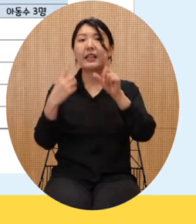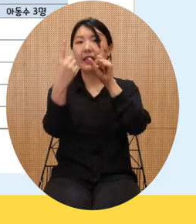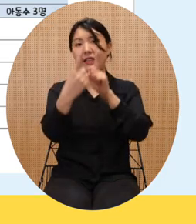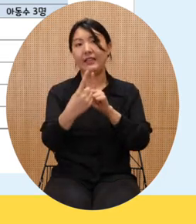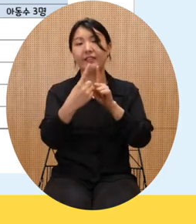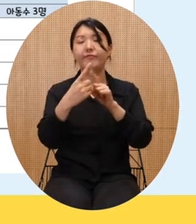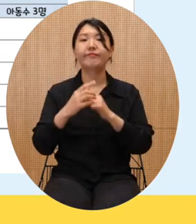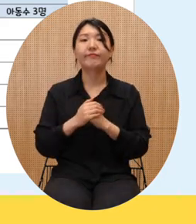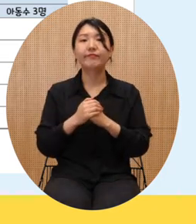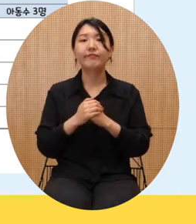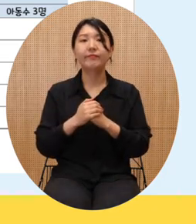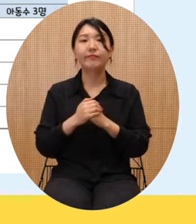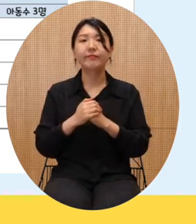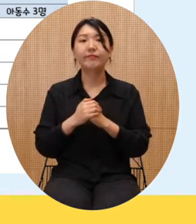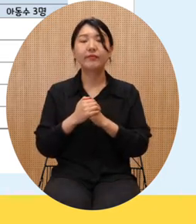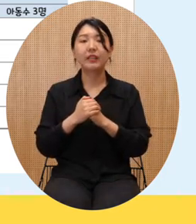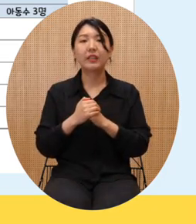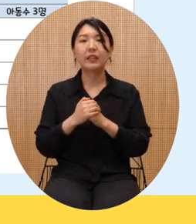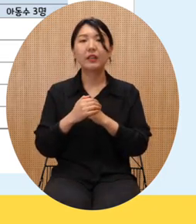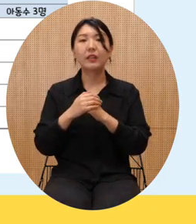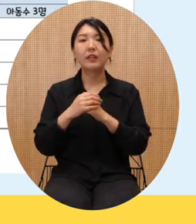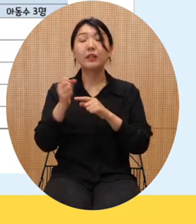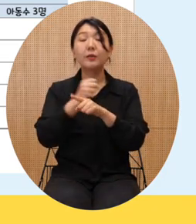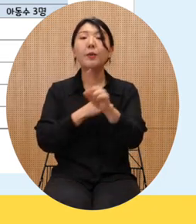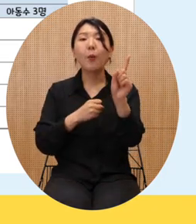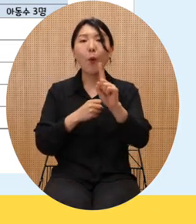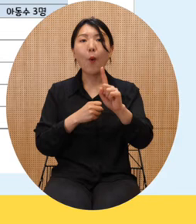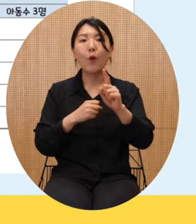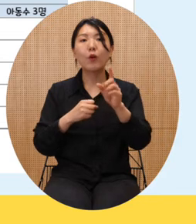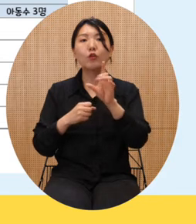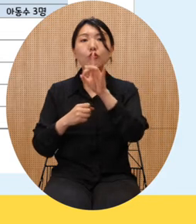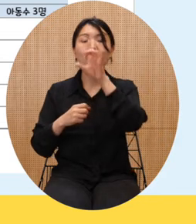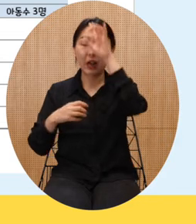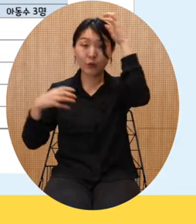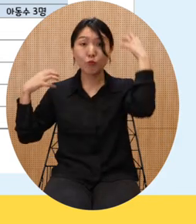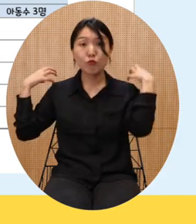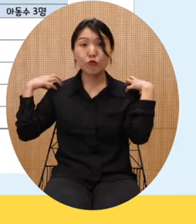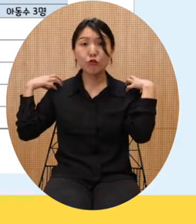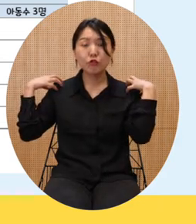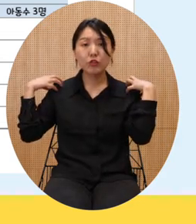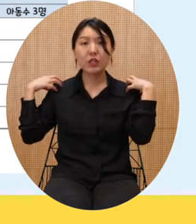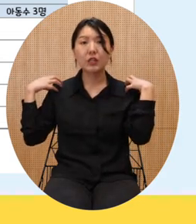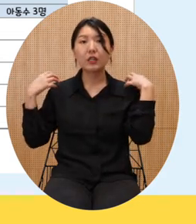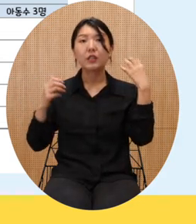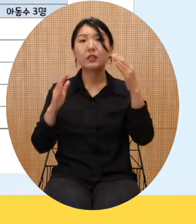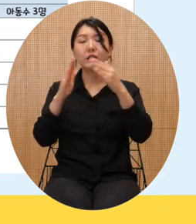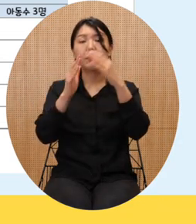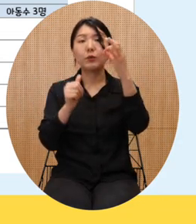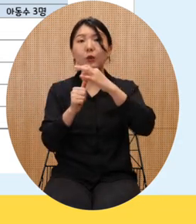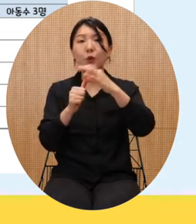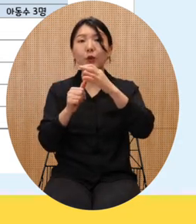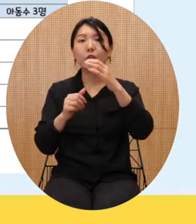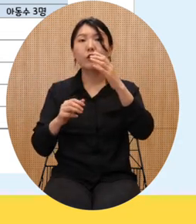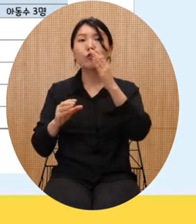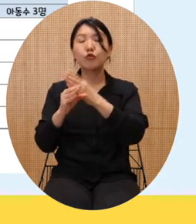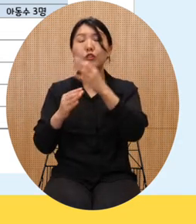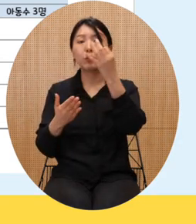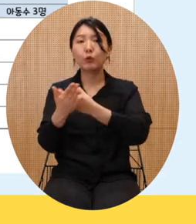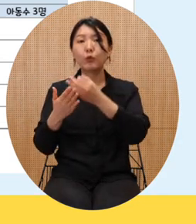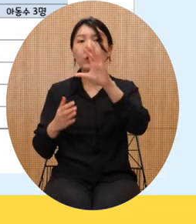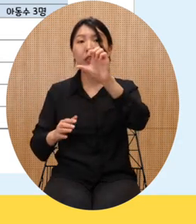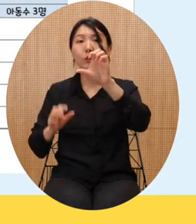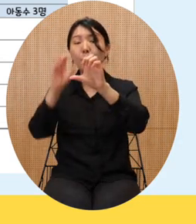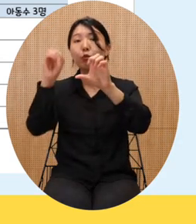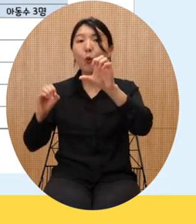이하 를 대상으로 한다. 이 얘기는 무슨 말이냐면 중앙정부의 주거급여는 지금